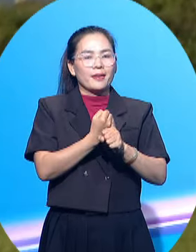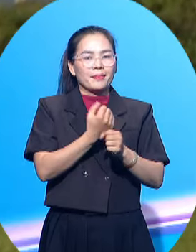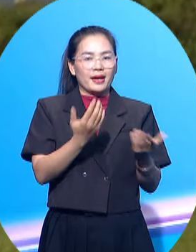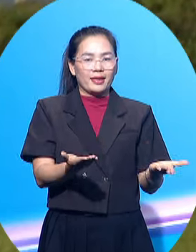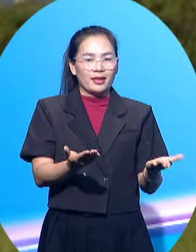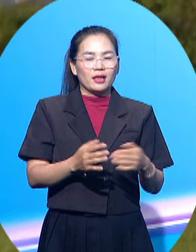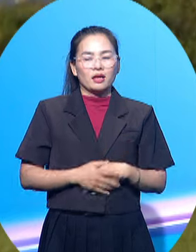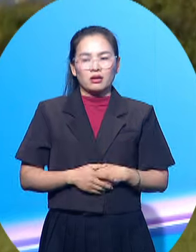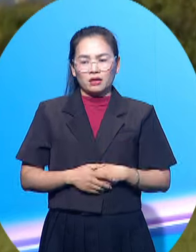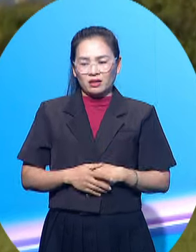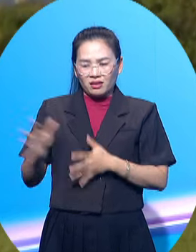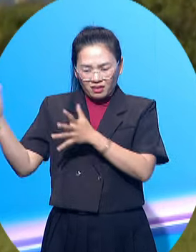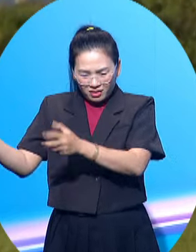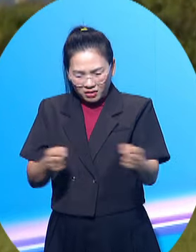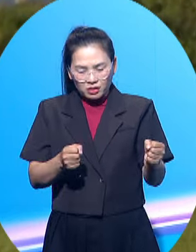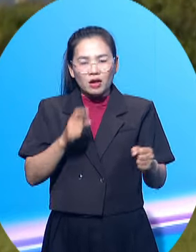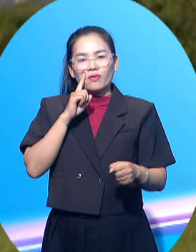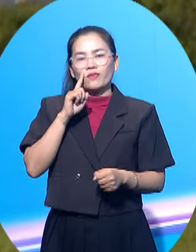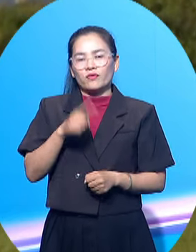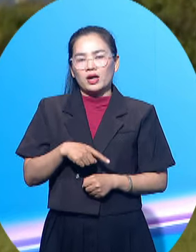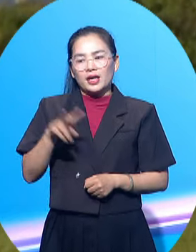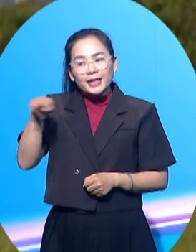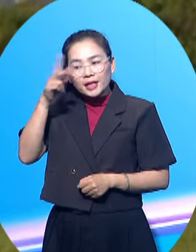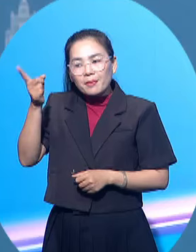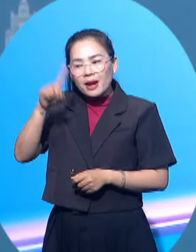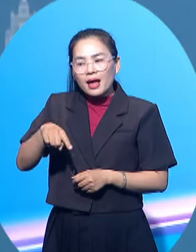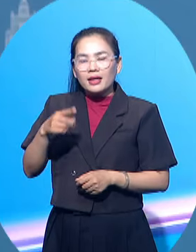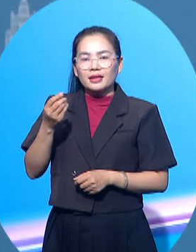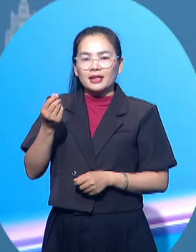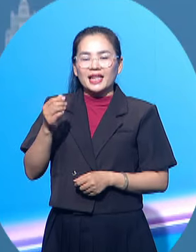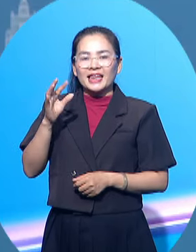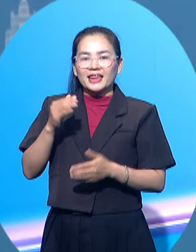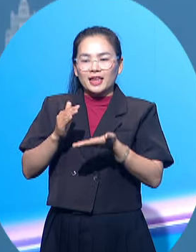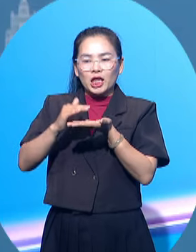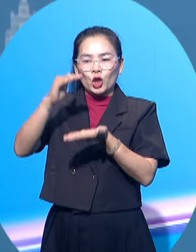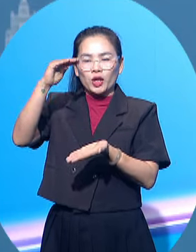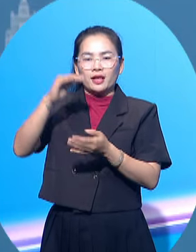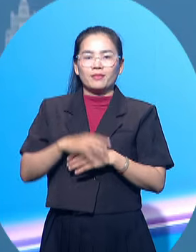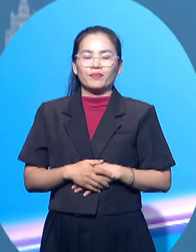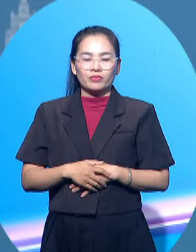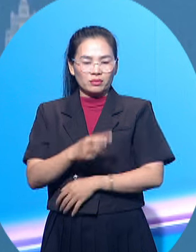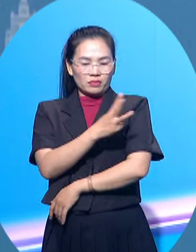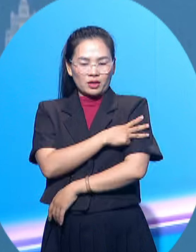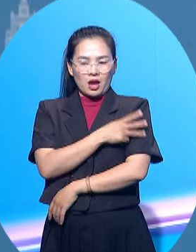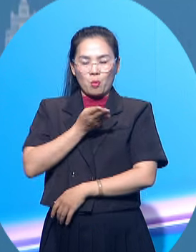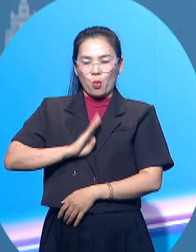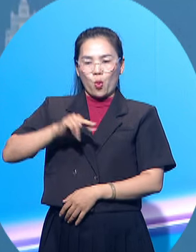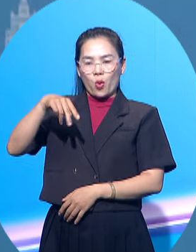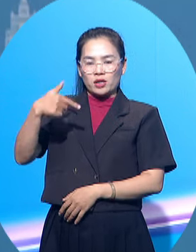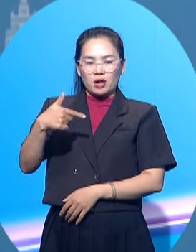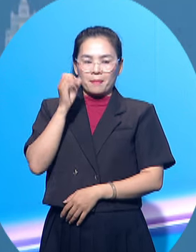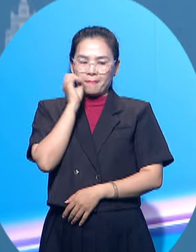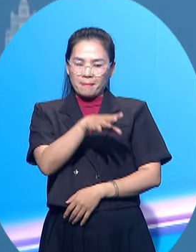là tịch thu những tài sản này mà là về tiền lãi tích lũy theo thời gian về phía Nga bộ Ngoại giao nước này cảnh báo nhóm